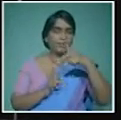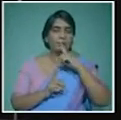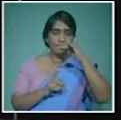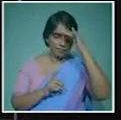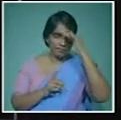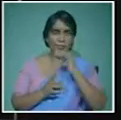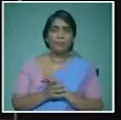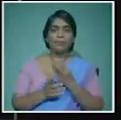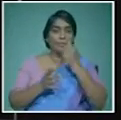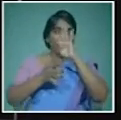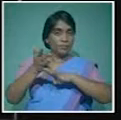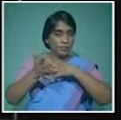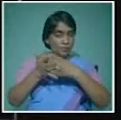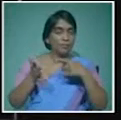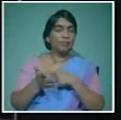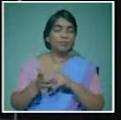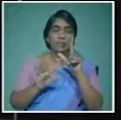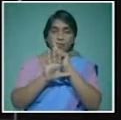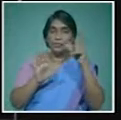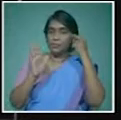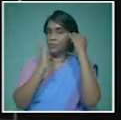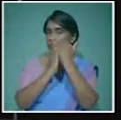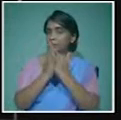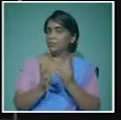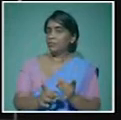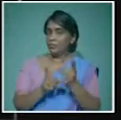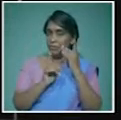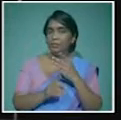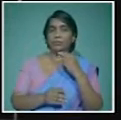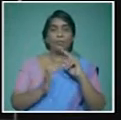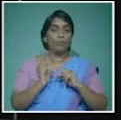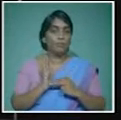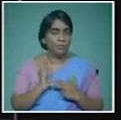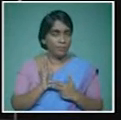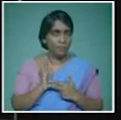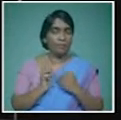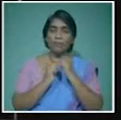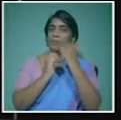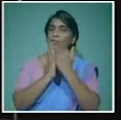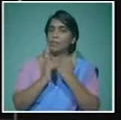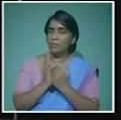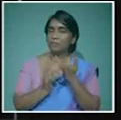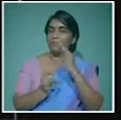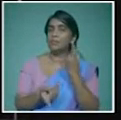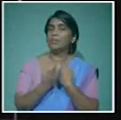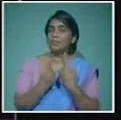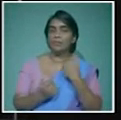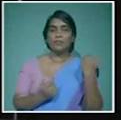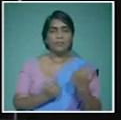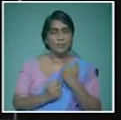කතානායකතුමනි, අයවැයෙහි 17 වන යෝජනාව අනුව ව්‍යාපෘති වැඩසටහන් ඇගයීම සඳහා